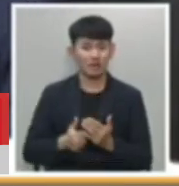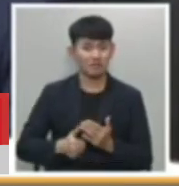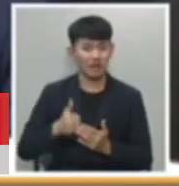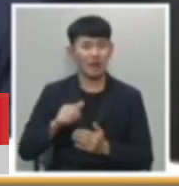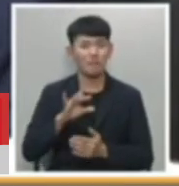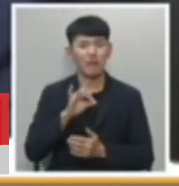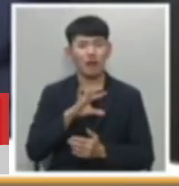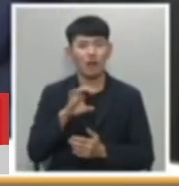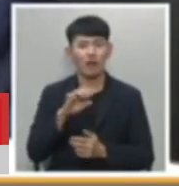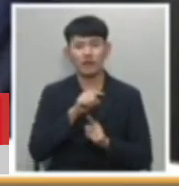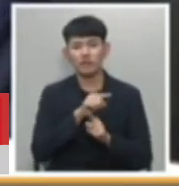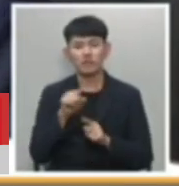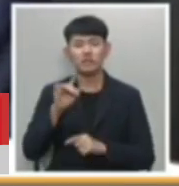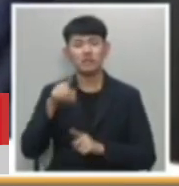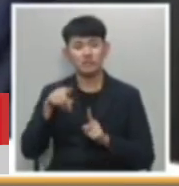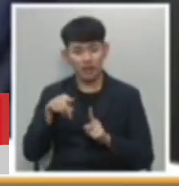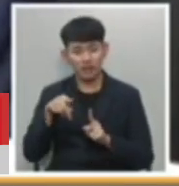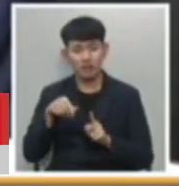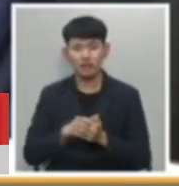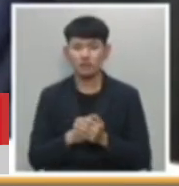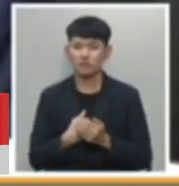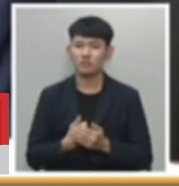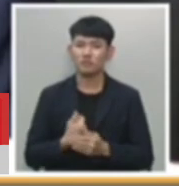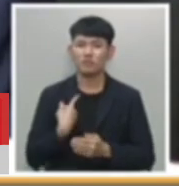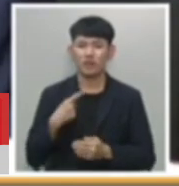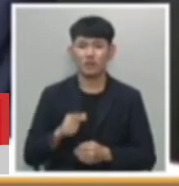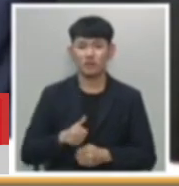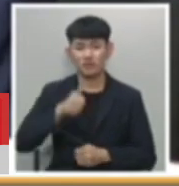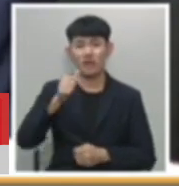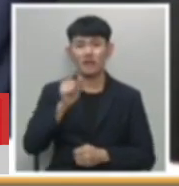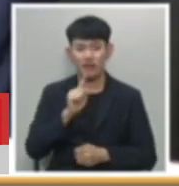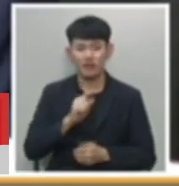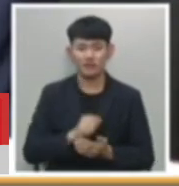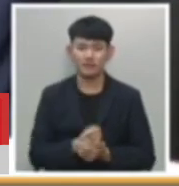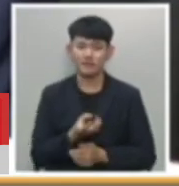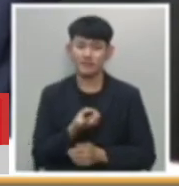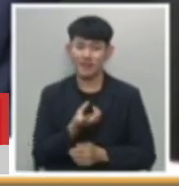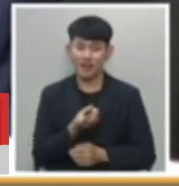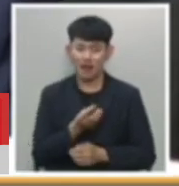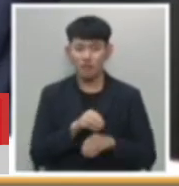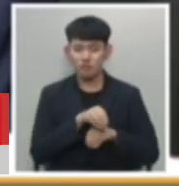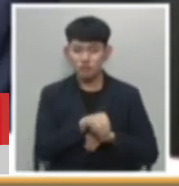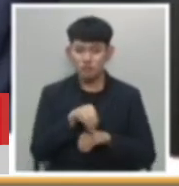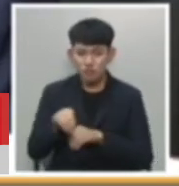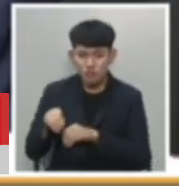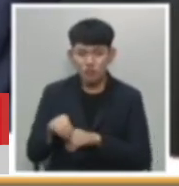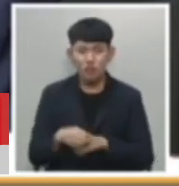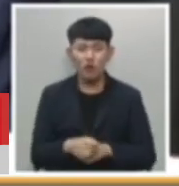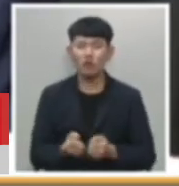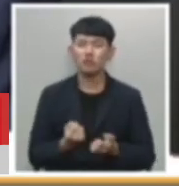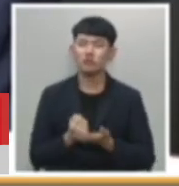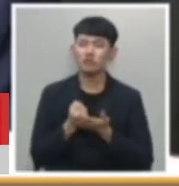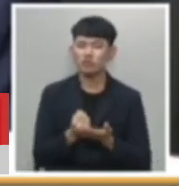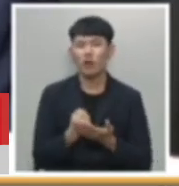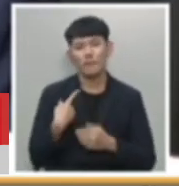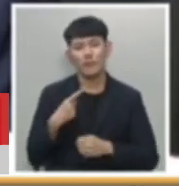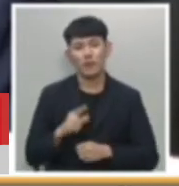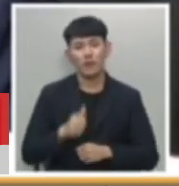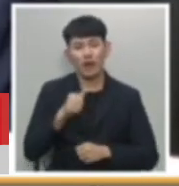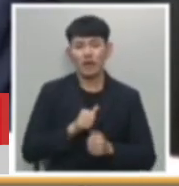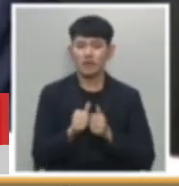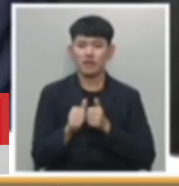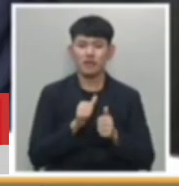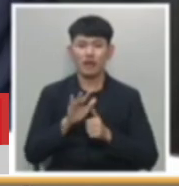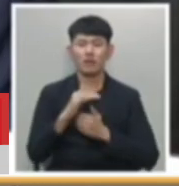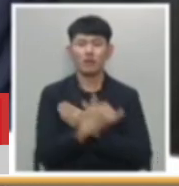1,000 แล้วก็สามารถที่จะทำให้พันธุ์ข้าวตรงนี้เพิ่มผลผลิตให้ซึ่งจะได้แข่งกับข้าวประเ